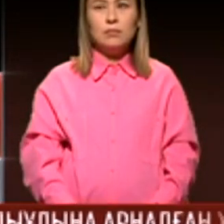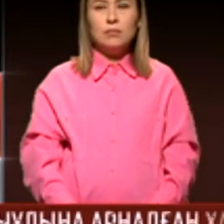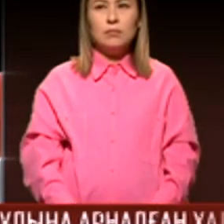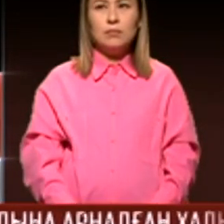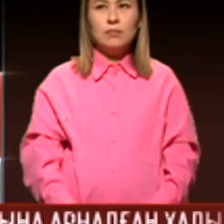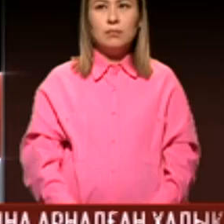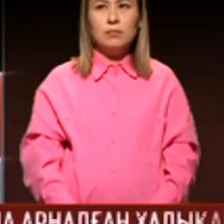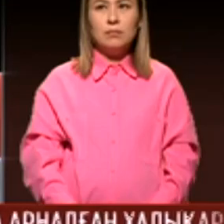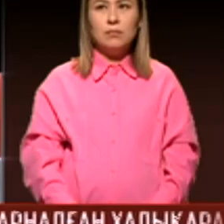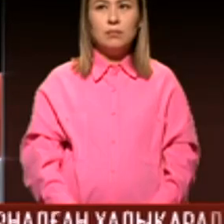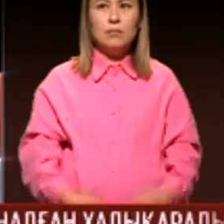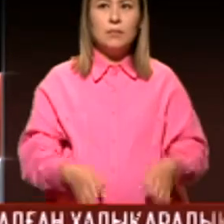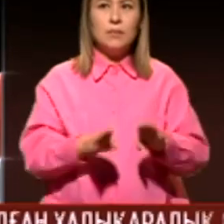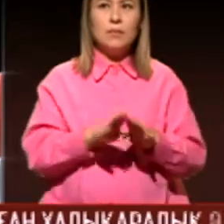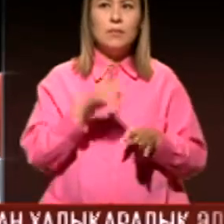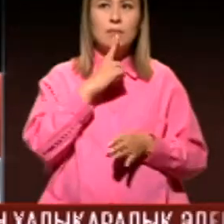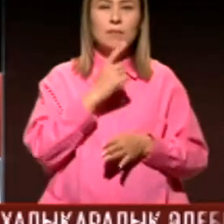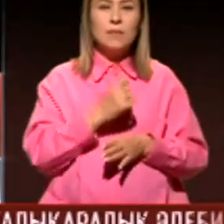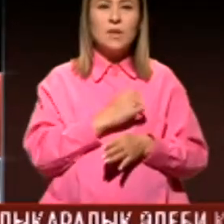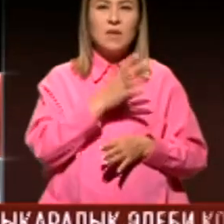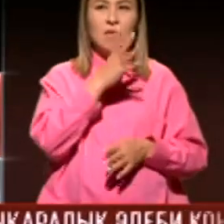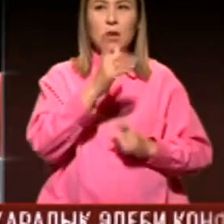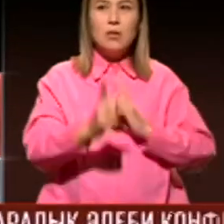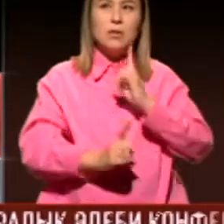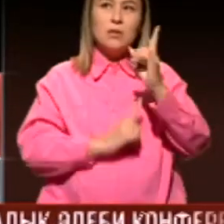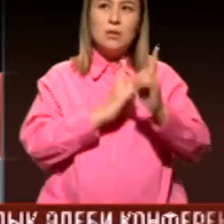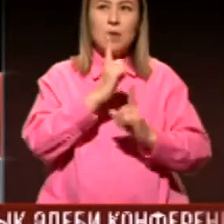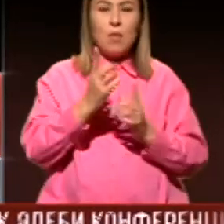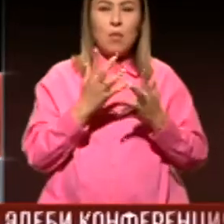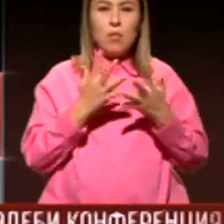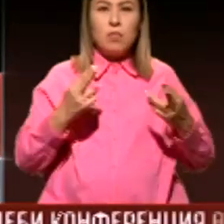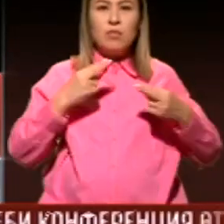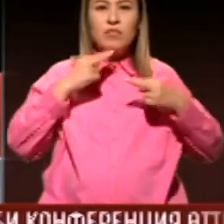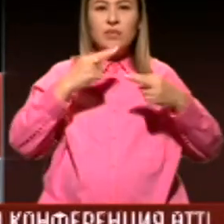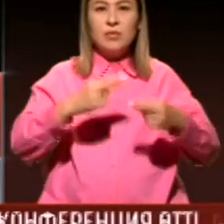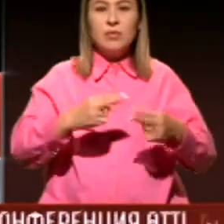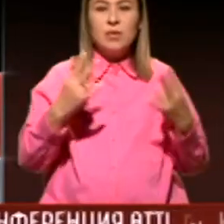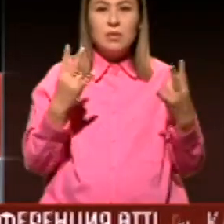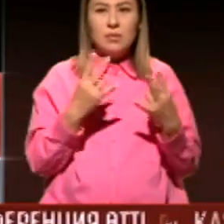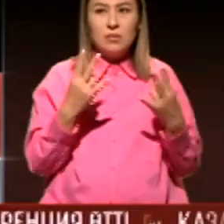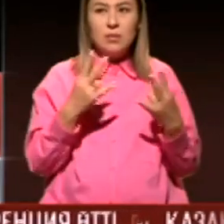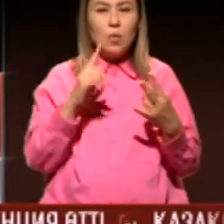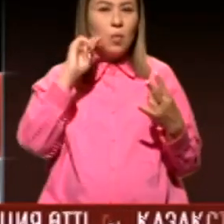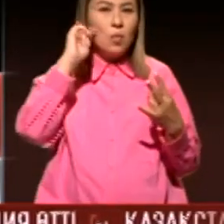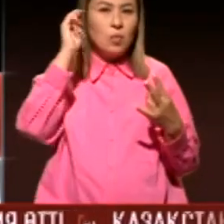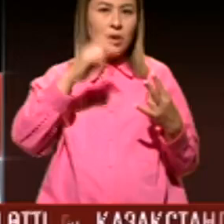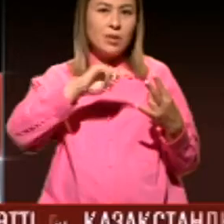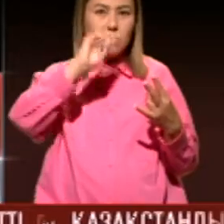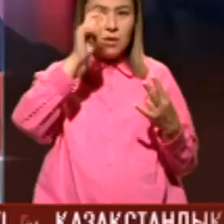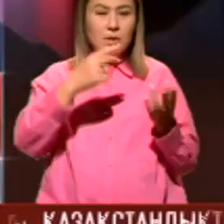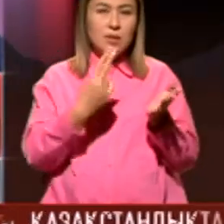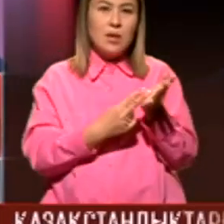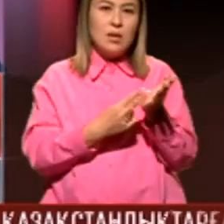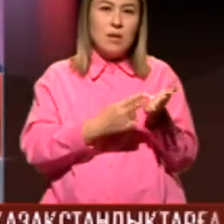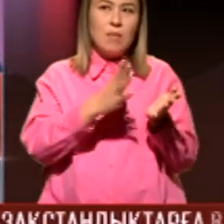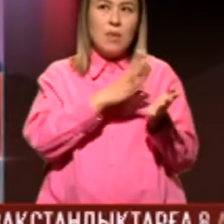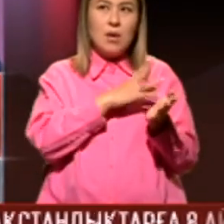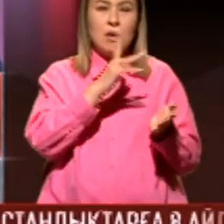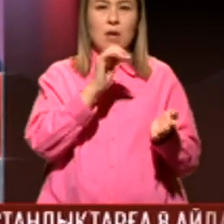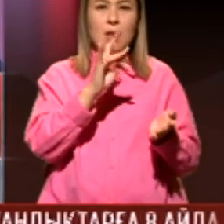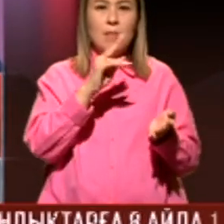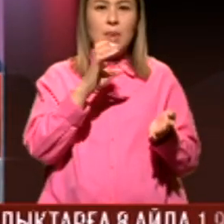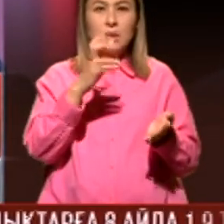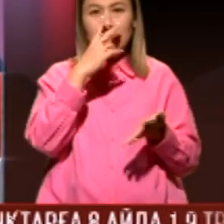Басымдықты әскери саланың заманауи бағыттарына көбірек басымдық беру керек. Украина соғысы дәлелдеді, Қарабақ соғысы